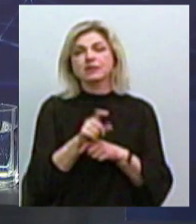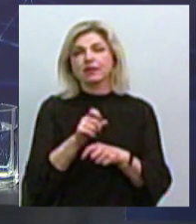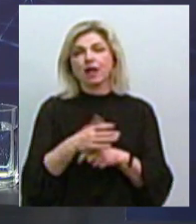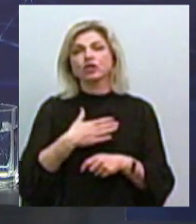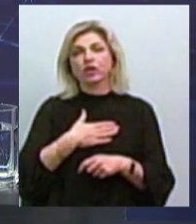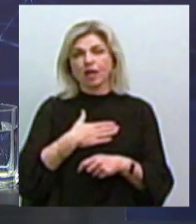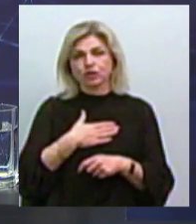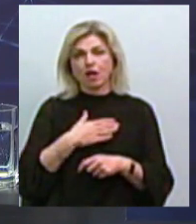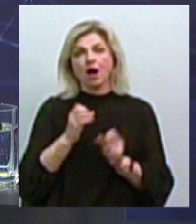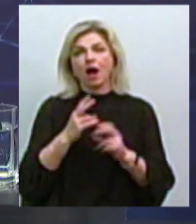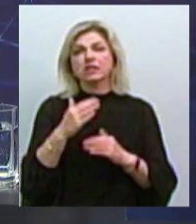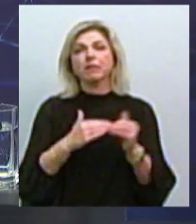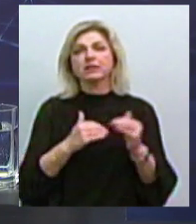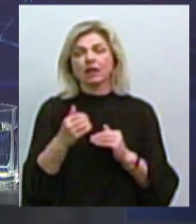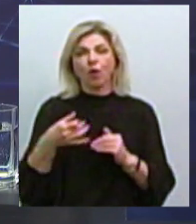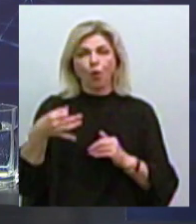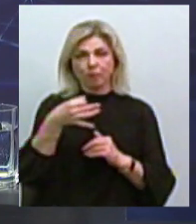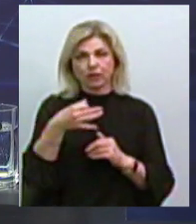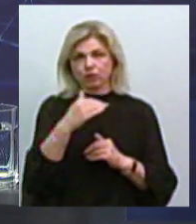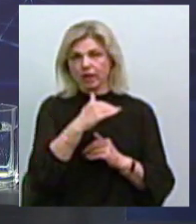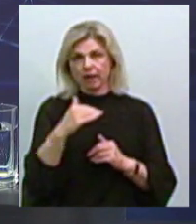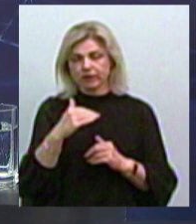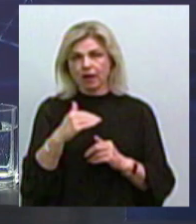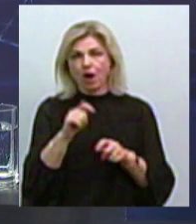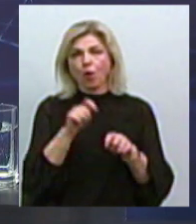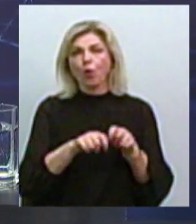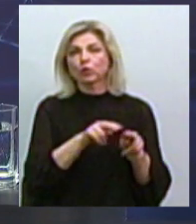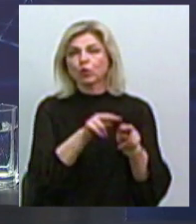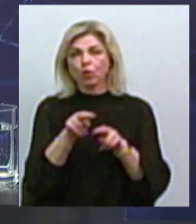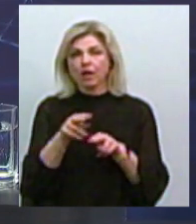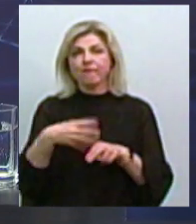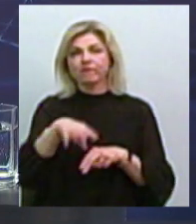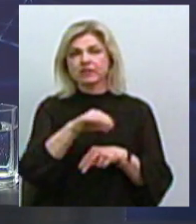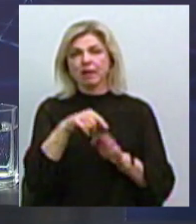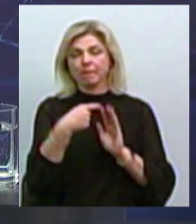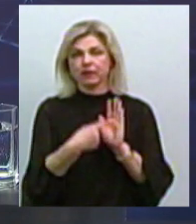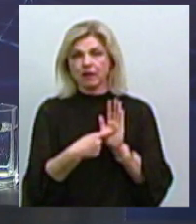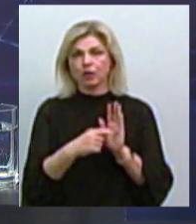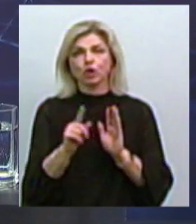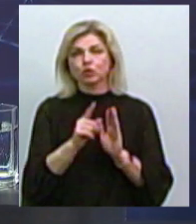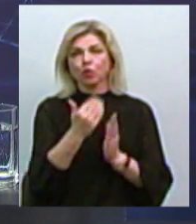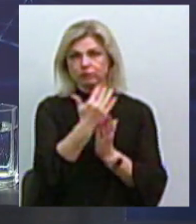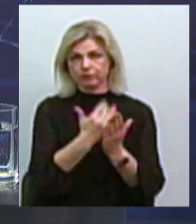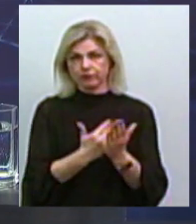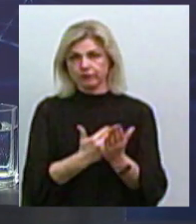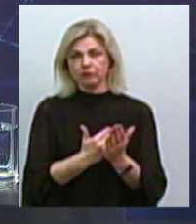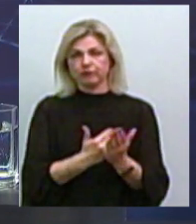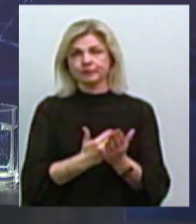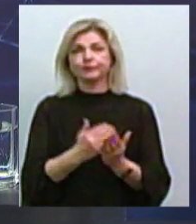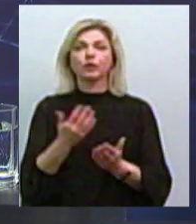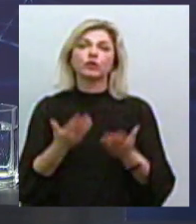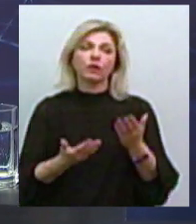спеціалістів обласного рівня? Проконтролювати всі ті питання, які я зазначила, да? Чи